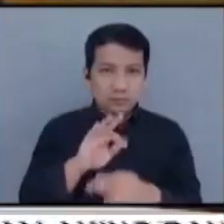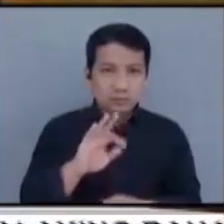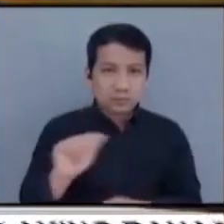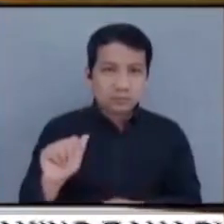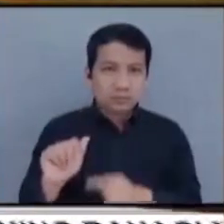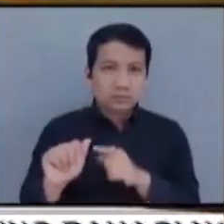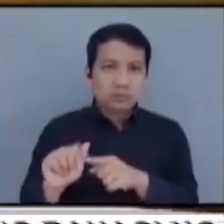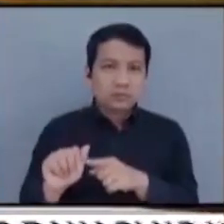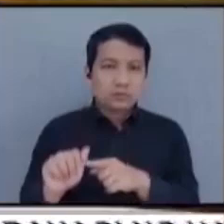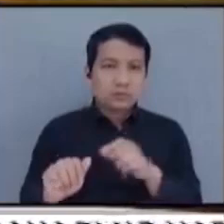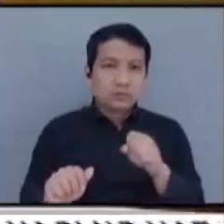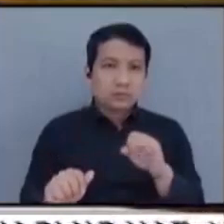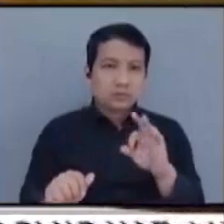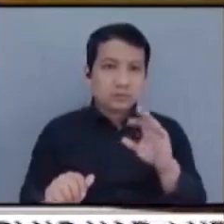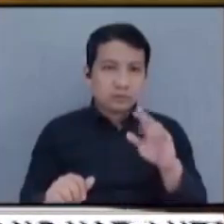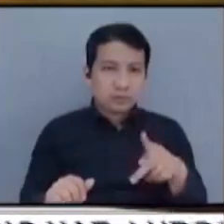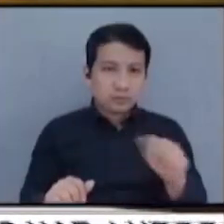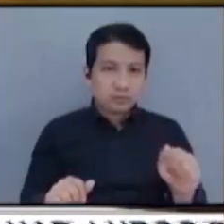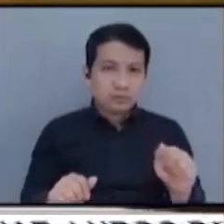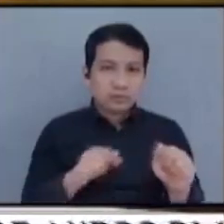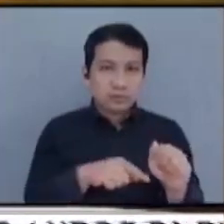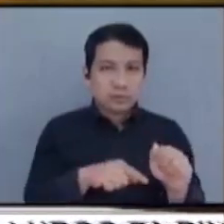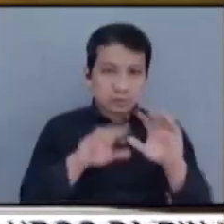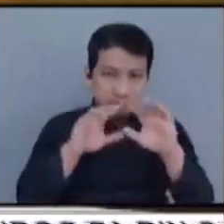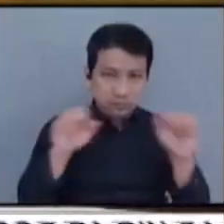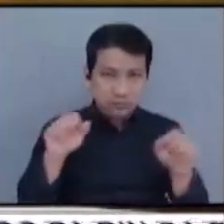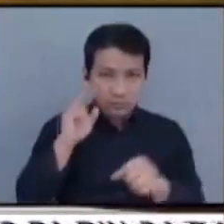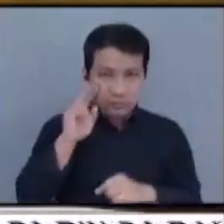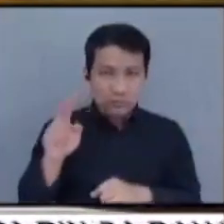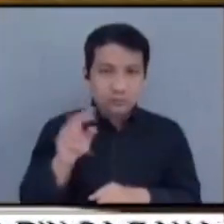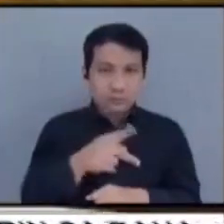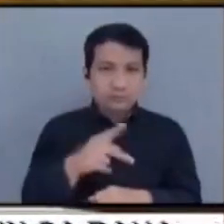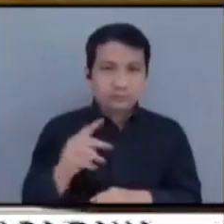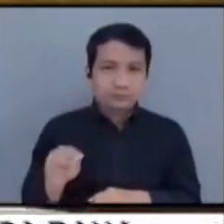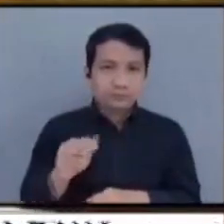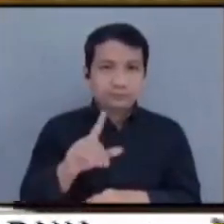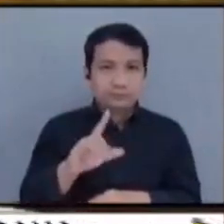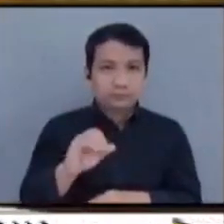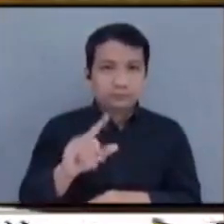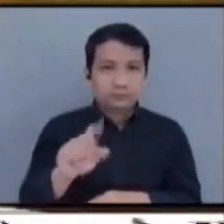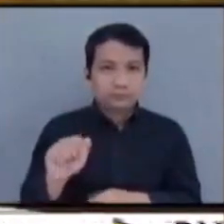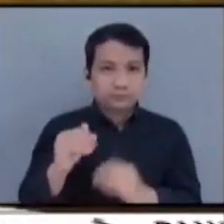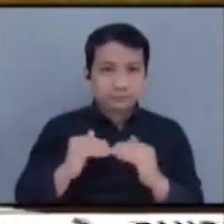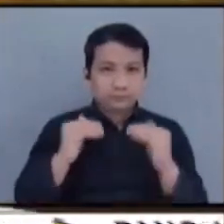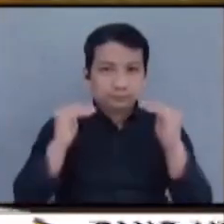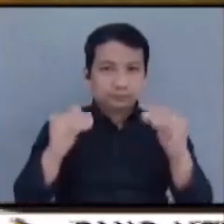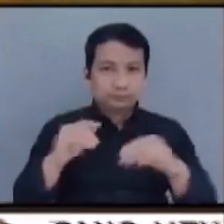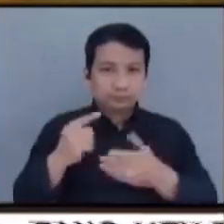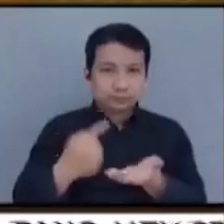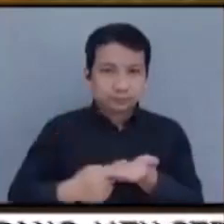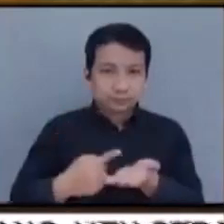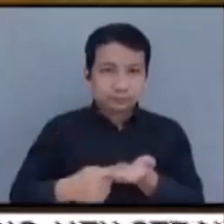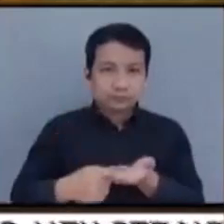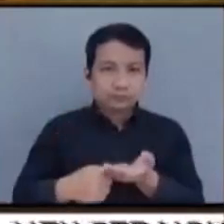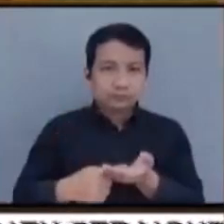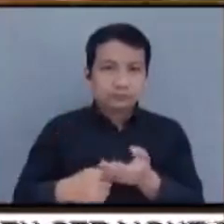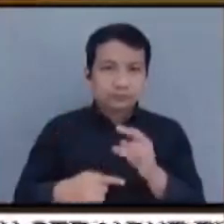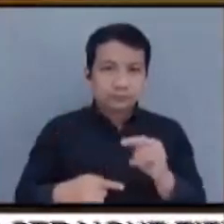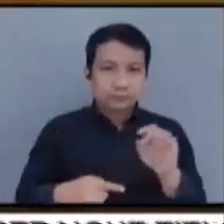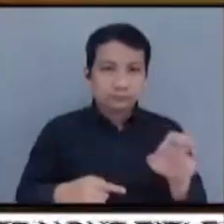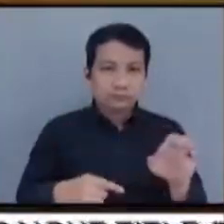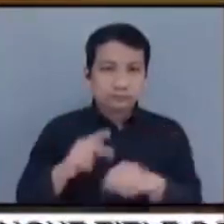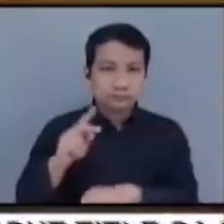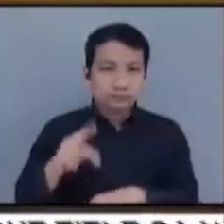SOFA. Nagkasundo rin si Pangulong Marcos Jr. at Prime Minister Luxon na itaas ang bilateral ties ng Pilipinas at New Zealand sa